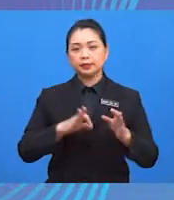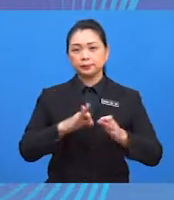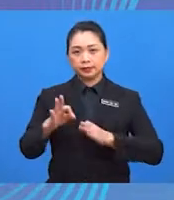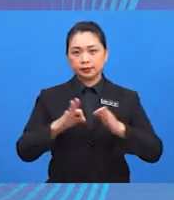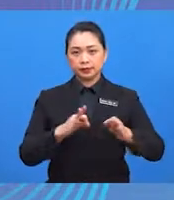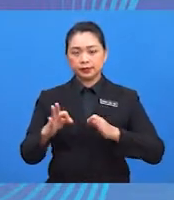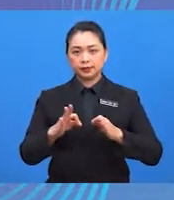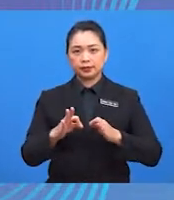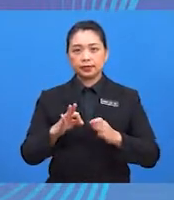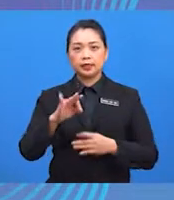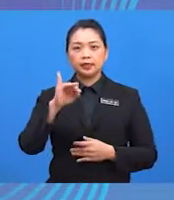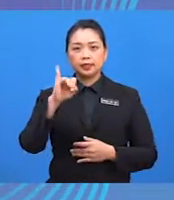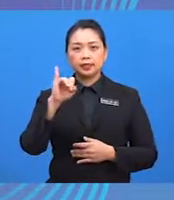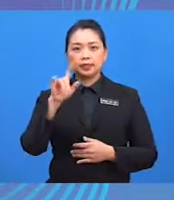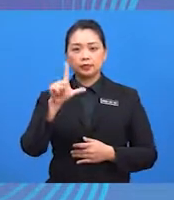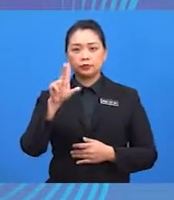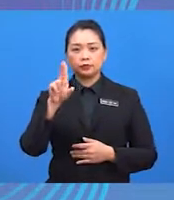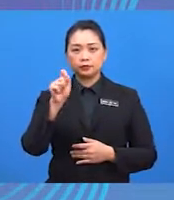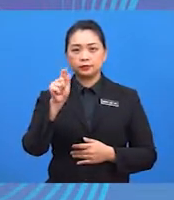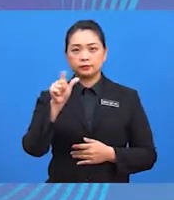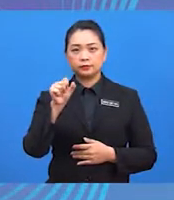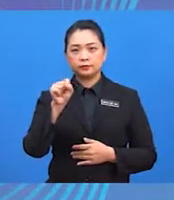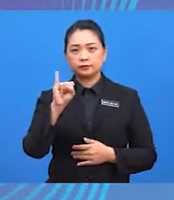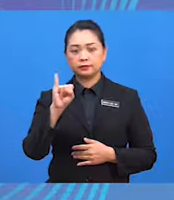penerangan ilustrasi grafik.